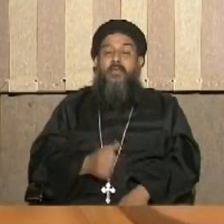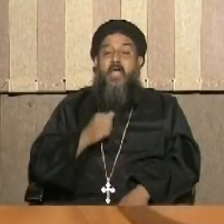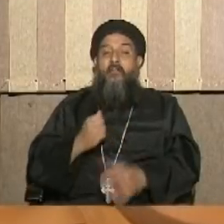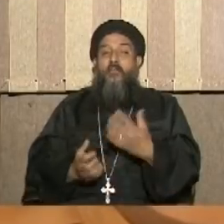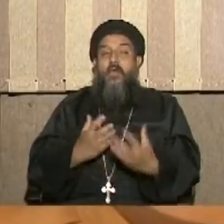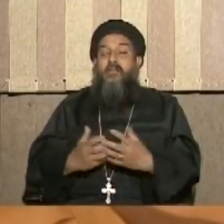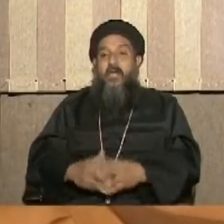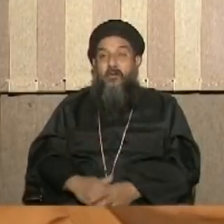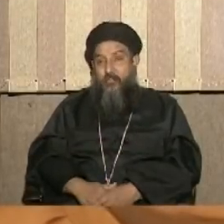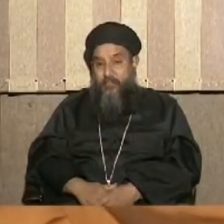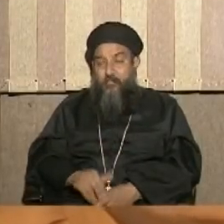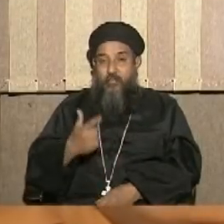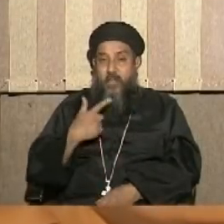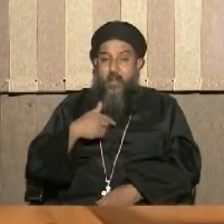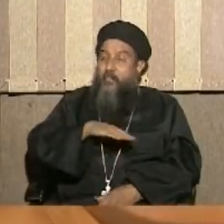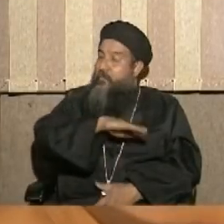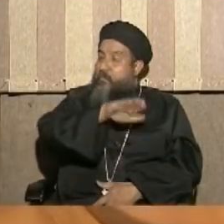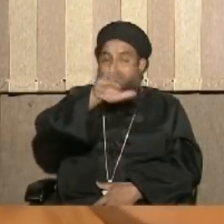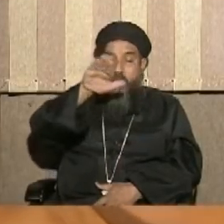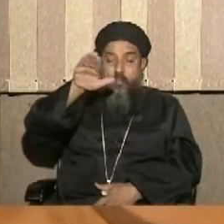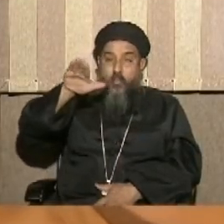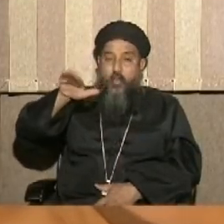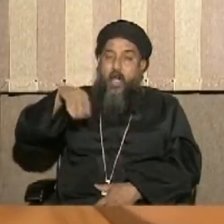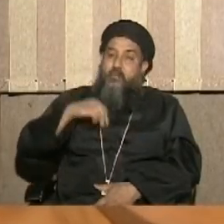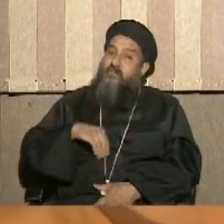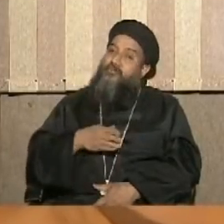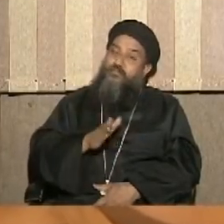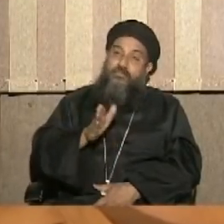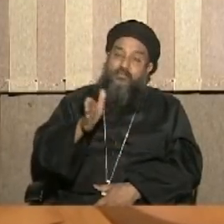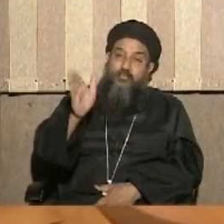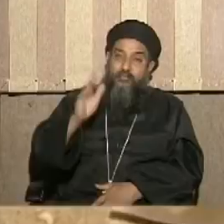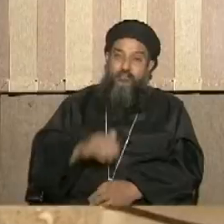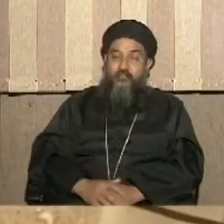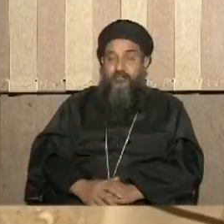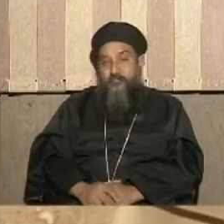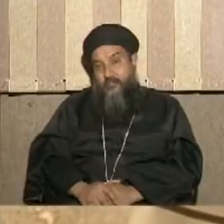كل حاجة زيهم وأخرج ورا المسيح في البرية.